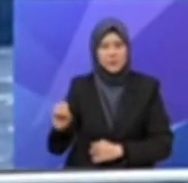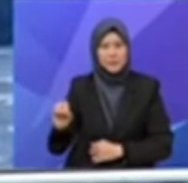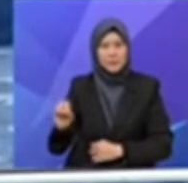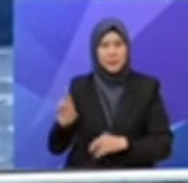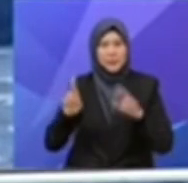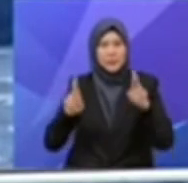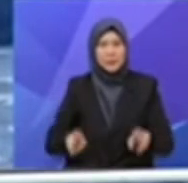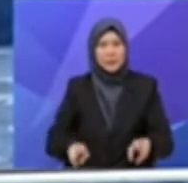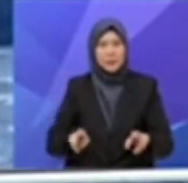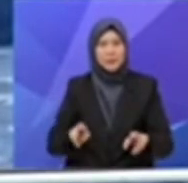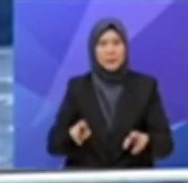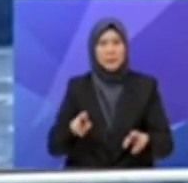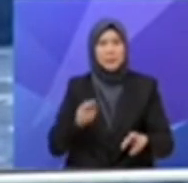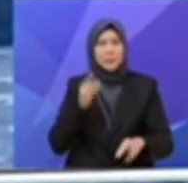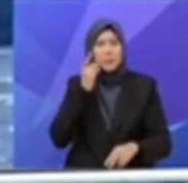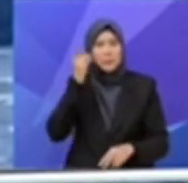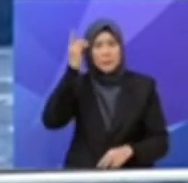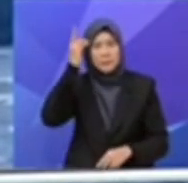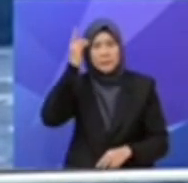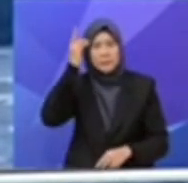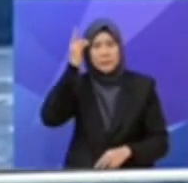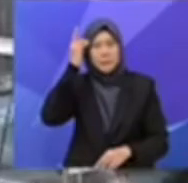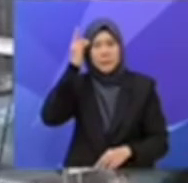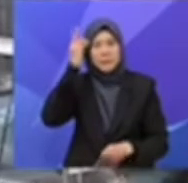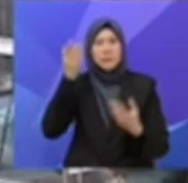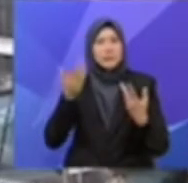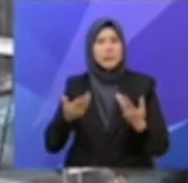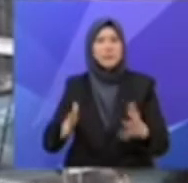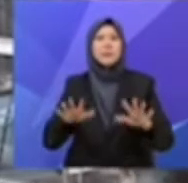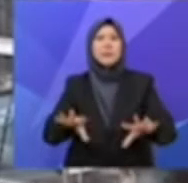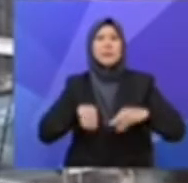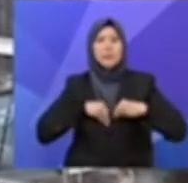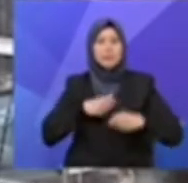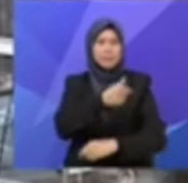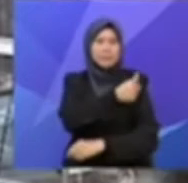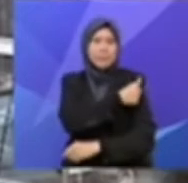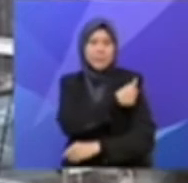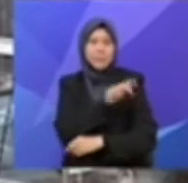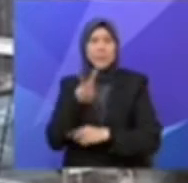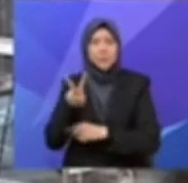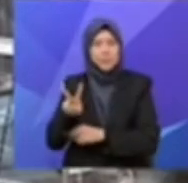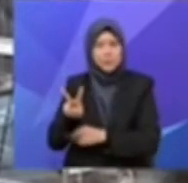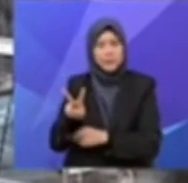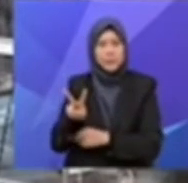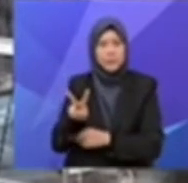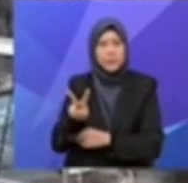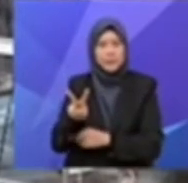rakyat dewasa telah menerima Duos website